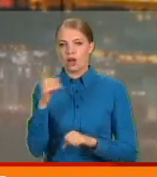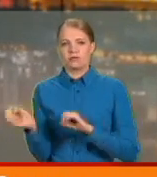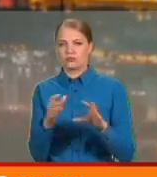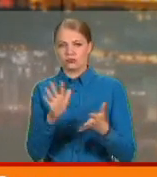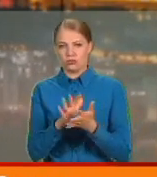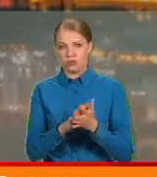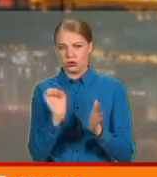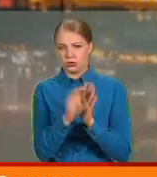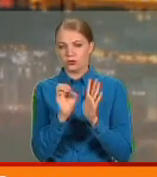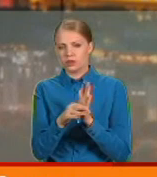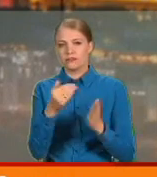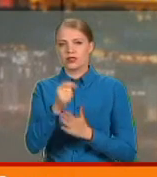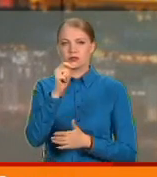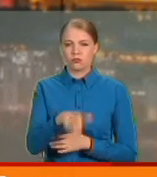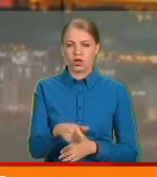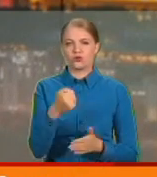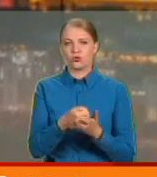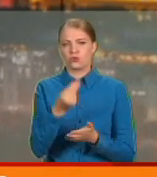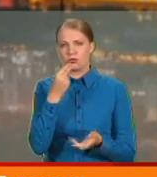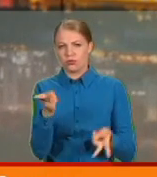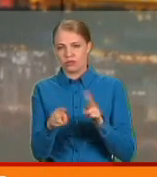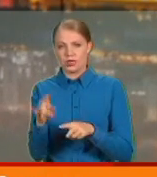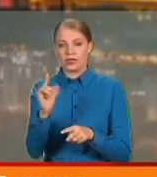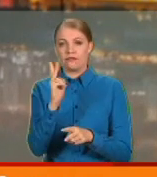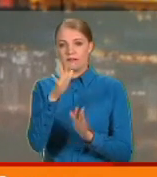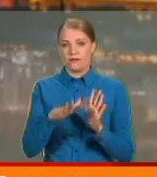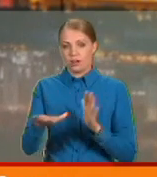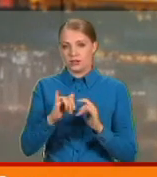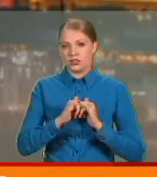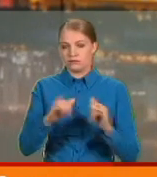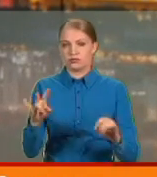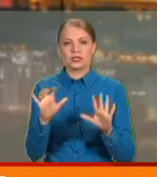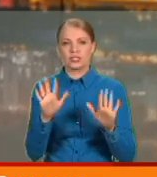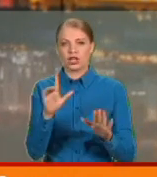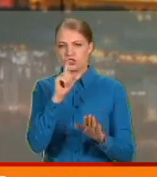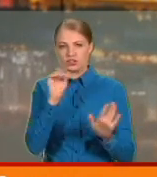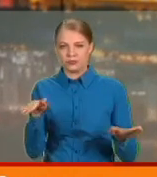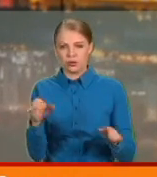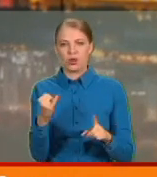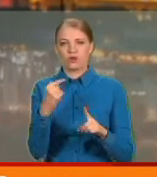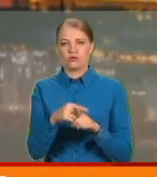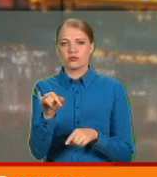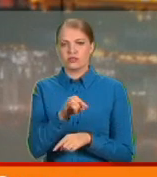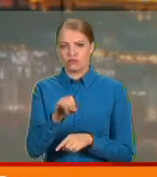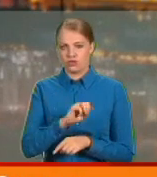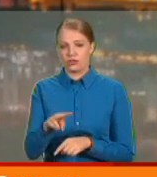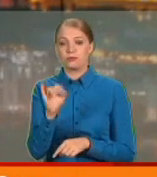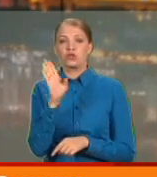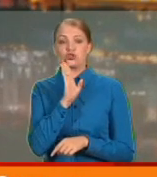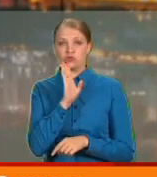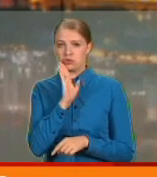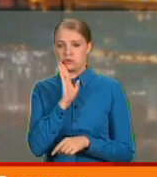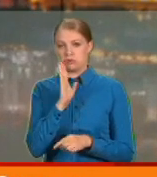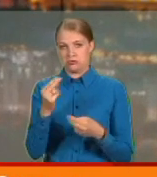хати мотлух, від пляшок до рештків їжі. І в квартирі розплодились не тільки комахи, а й навіть миші. Та жінці